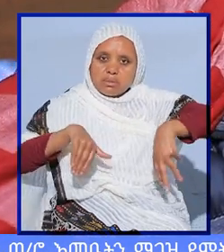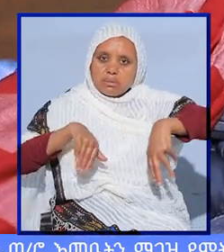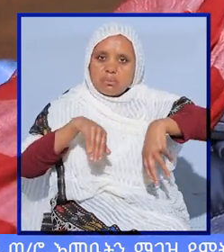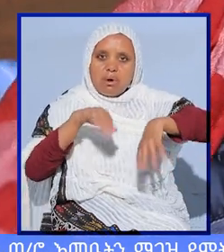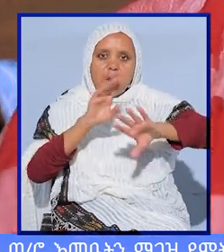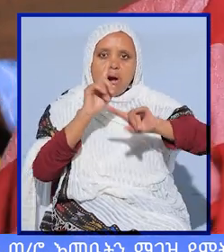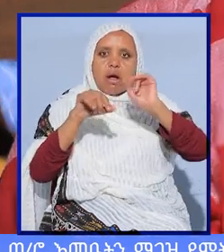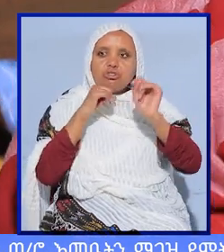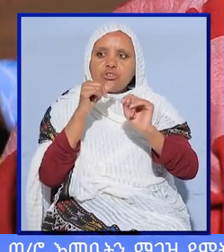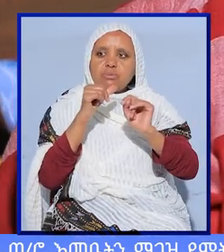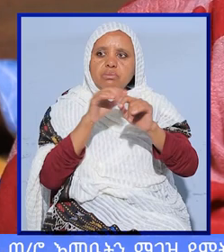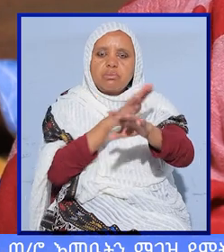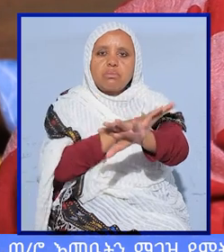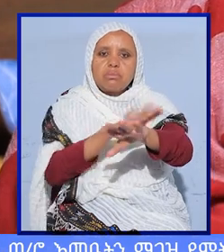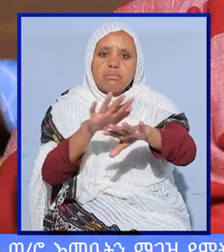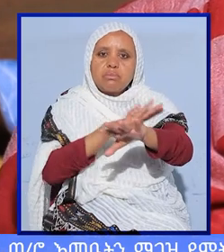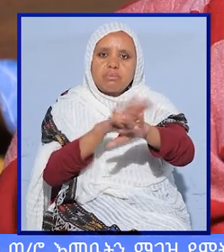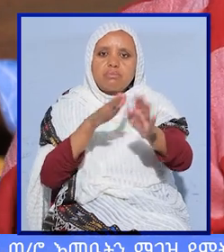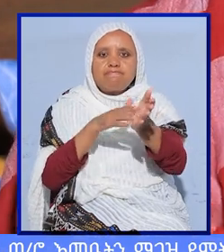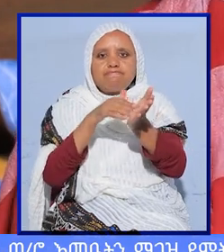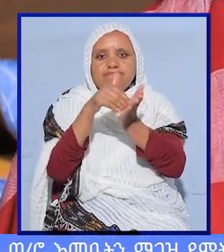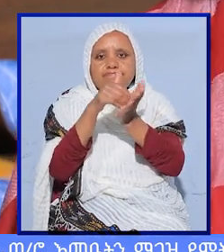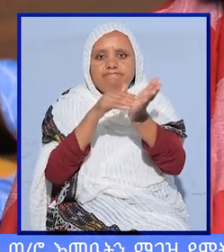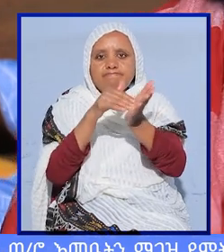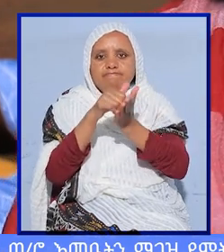እንደዚህ ጠንከር ብዬ ሳክክ ይዘለብኛል።